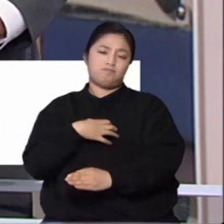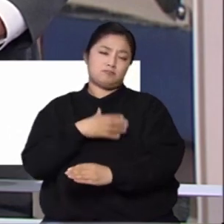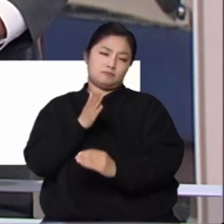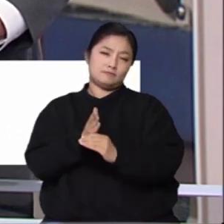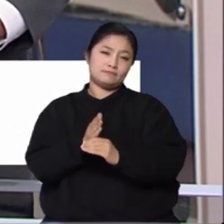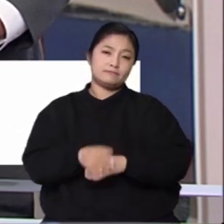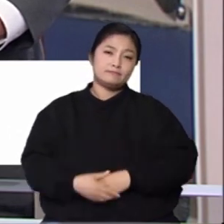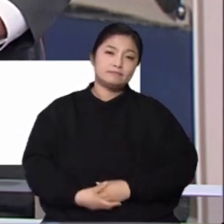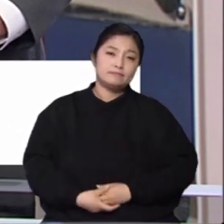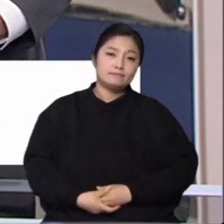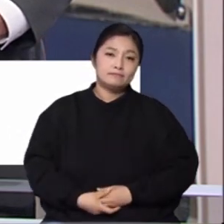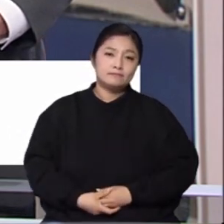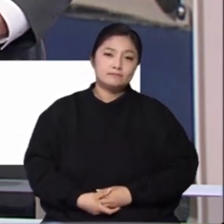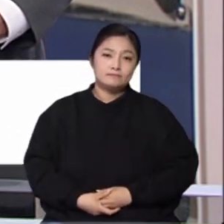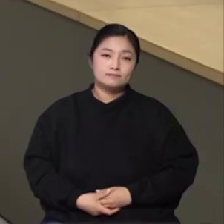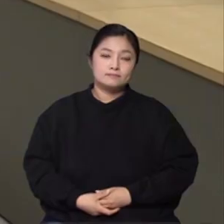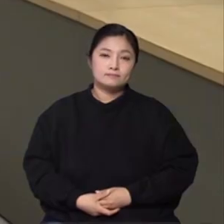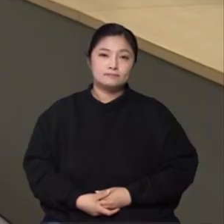기자입니다